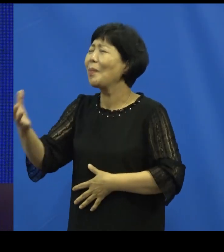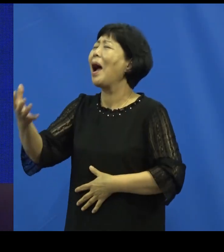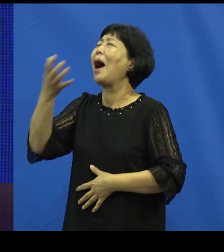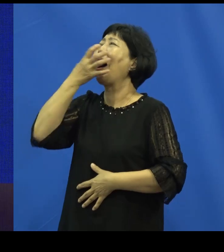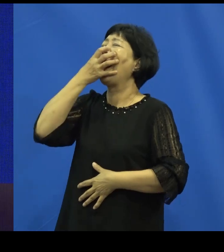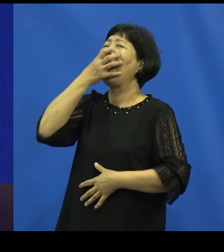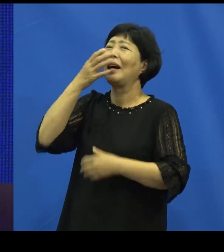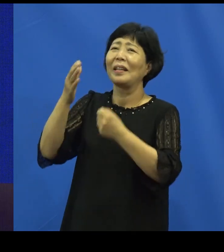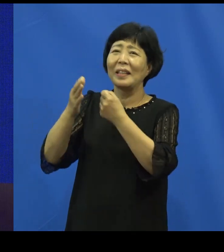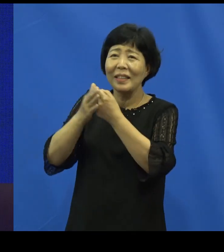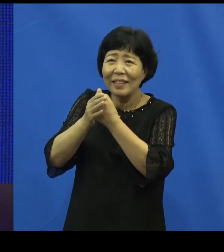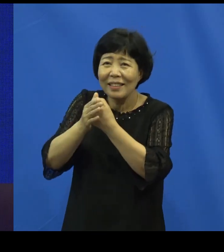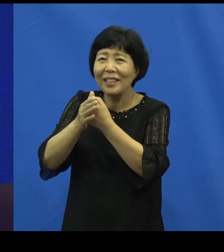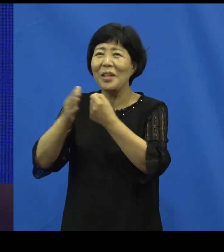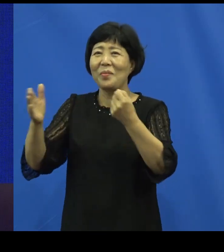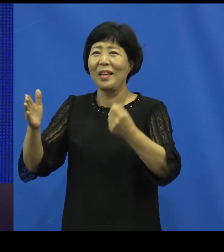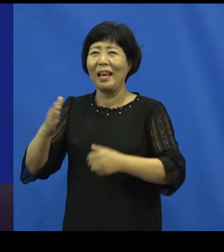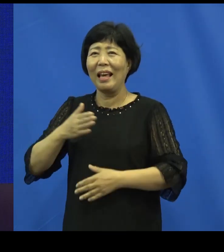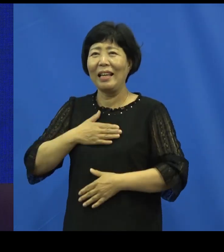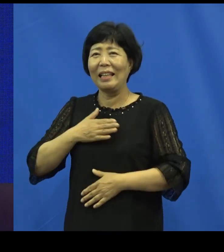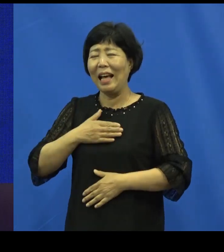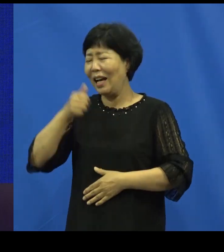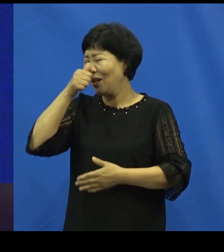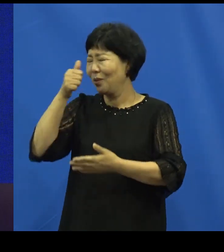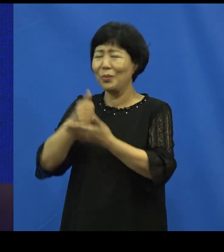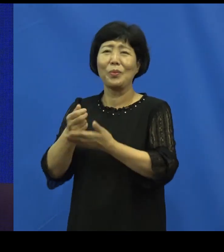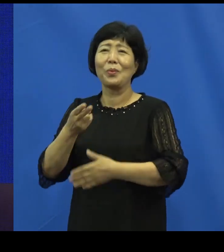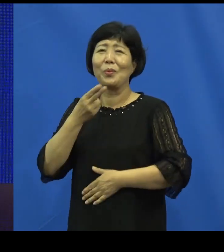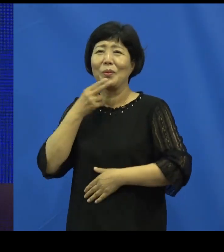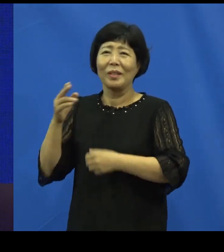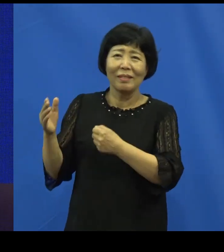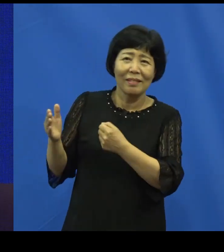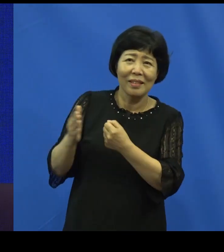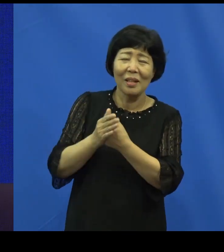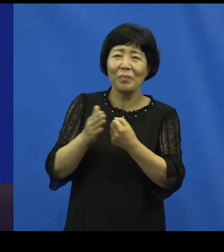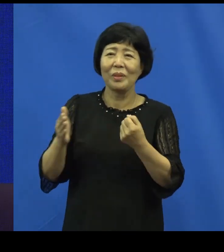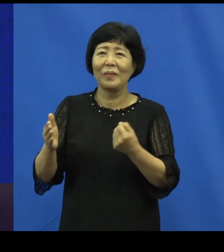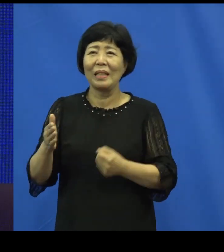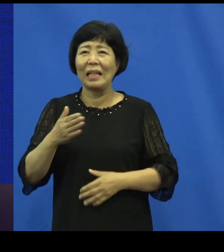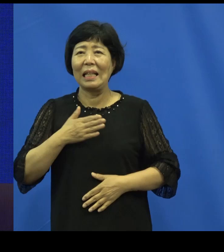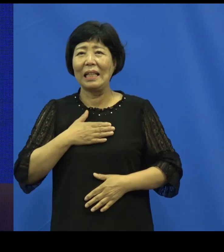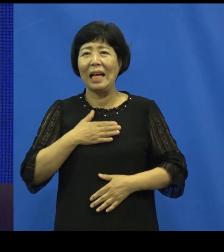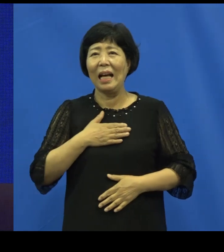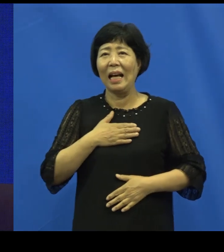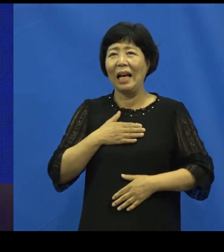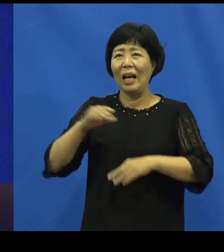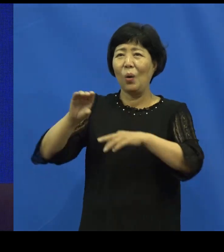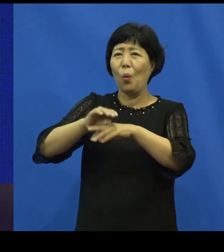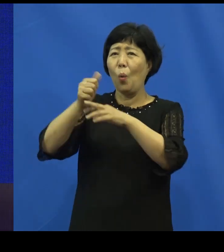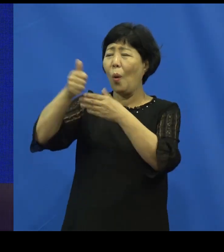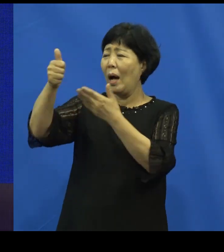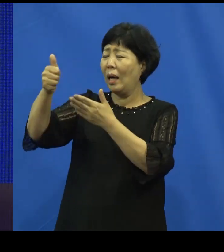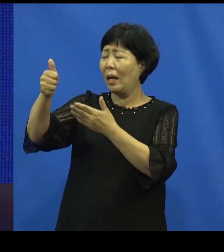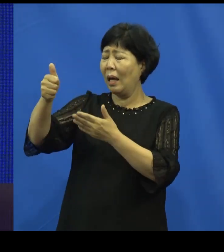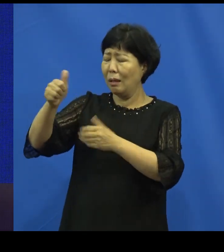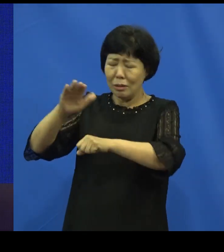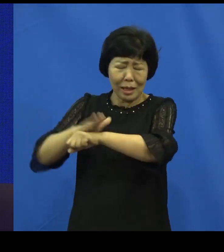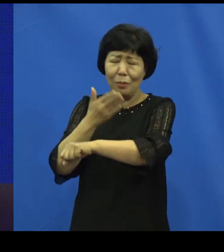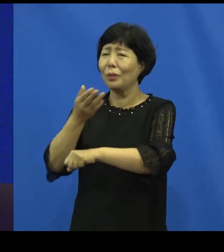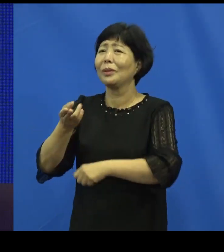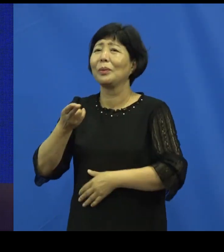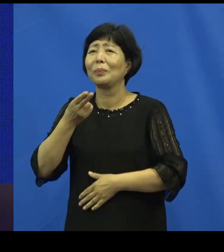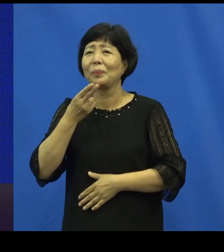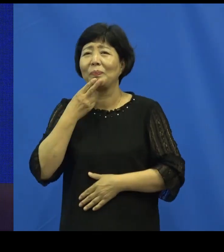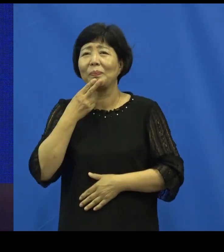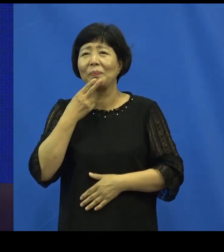나의 무죄함이 그 앞에 명백함이오며 또 왕이여 나는 왕에게도 해를 끼치지 아니하였나 하니라. 오늘 여기